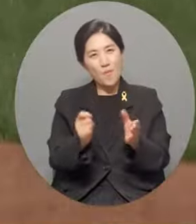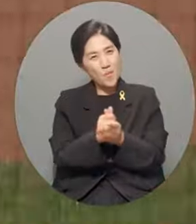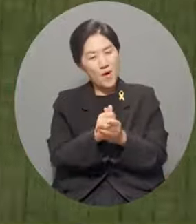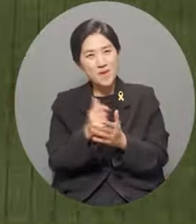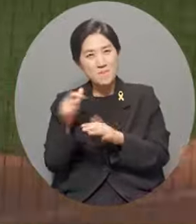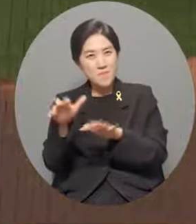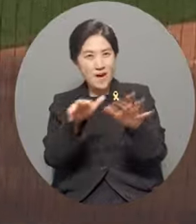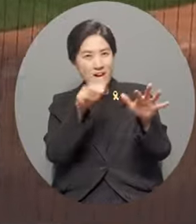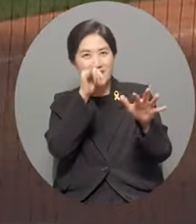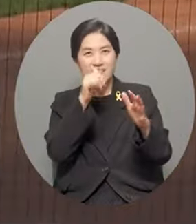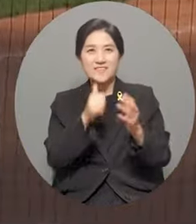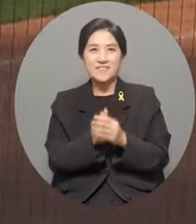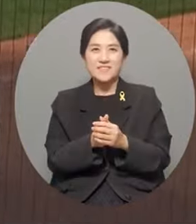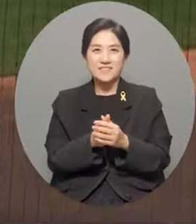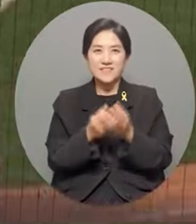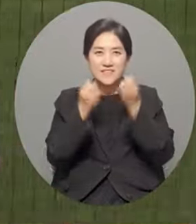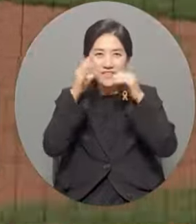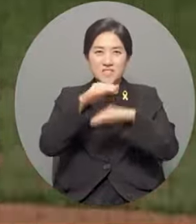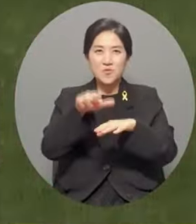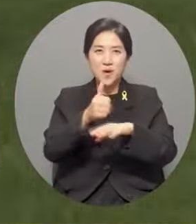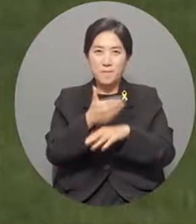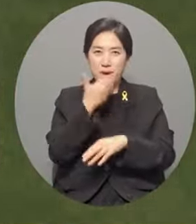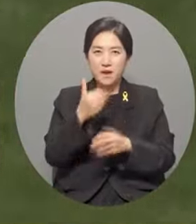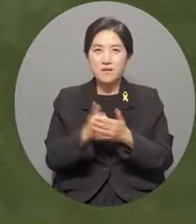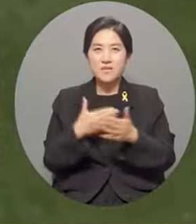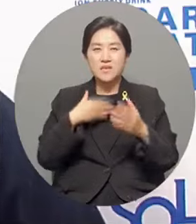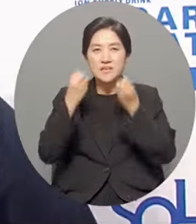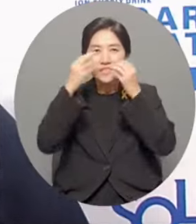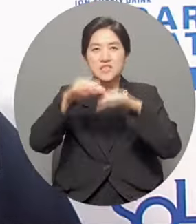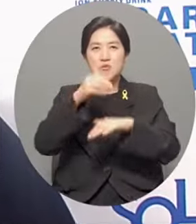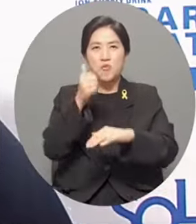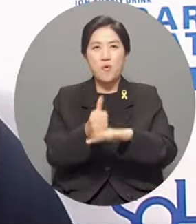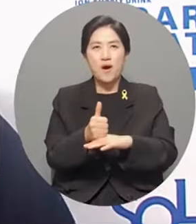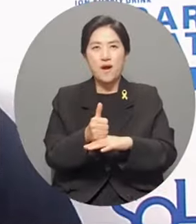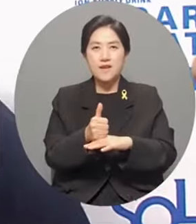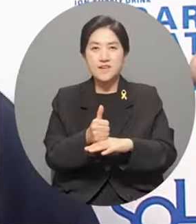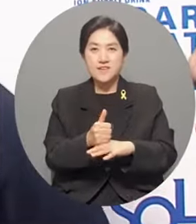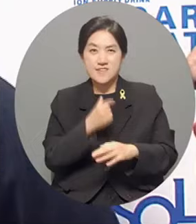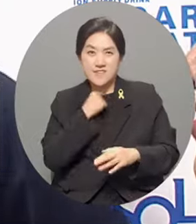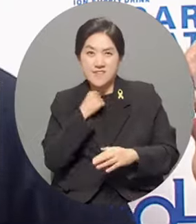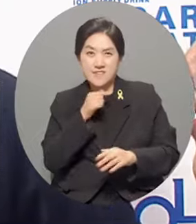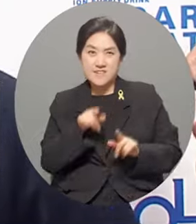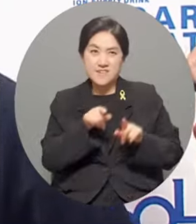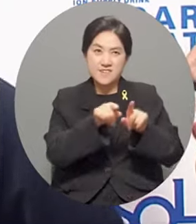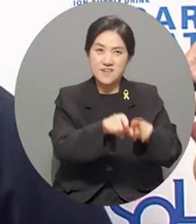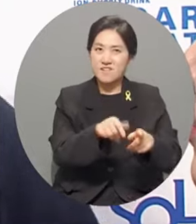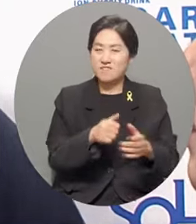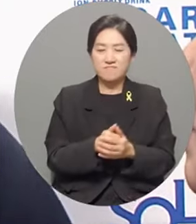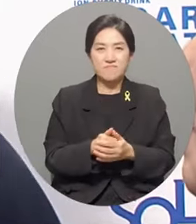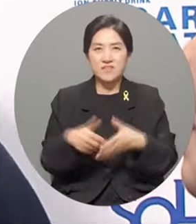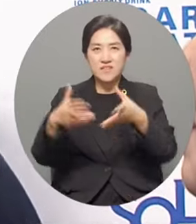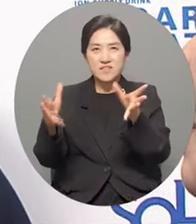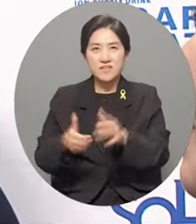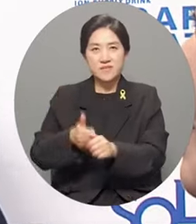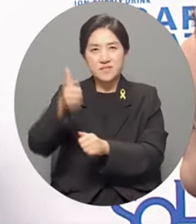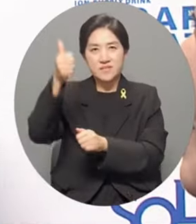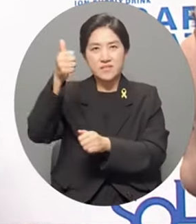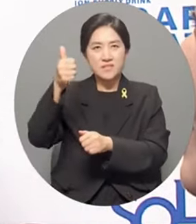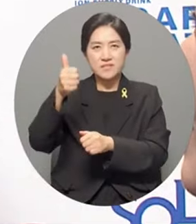됐습니다. 신인왕 자신 있으시죠? 지금 제가 신인왕 레이스에 함께 하는 거는 팀의